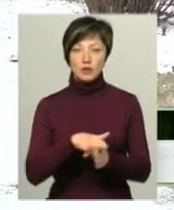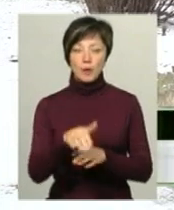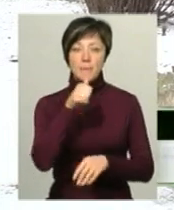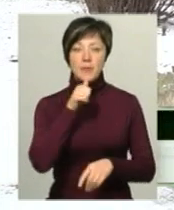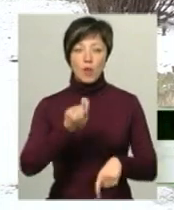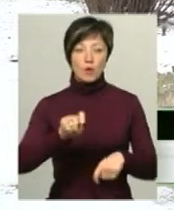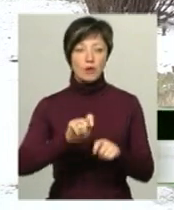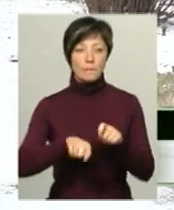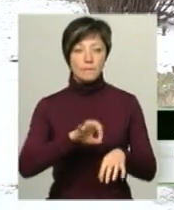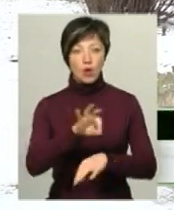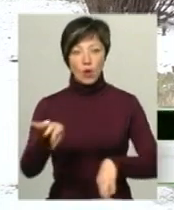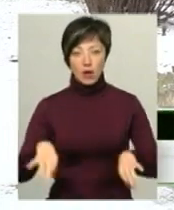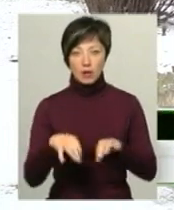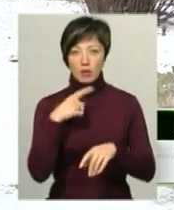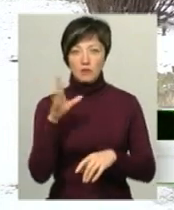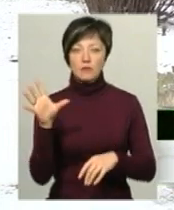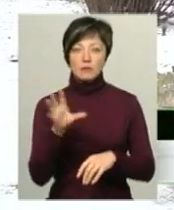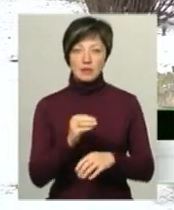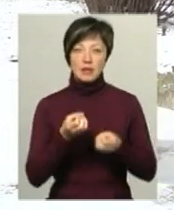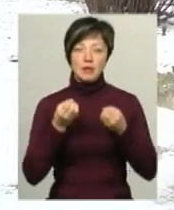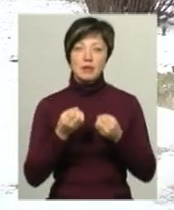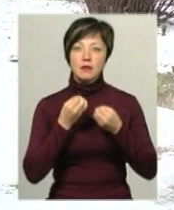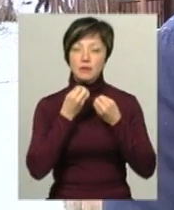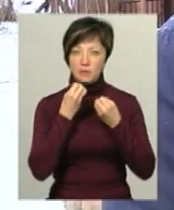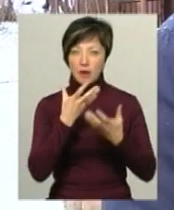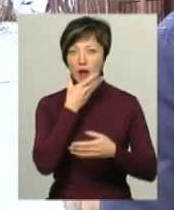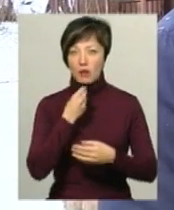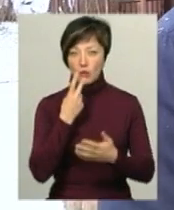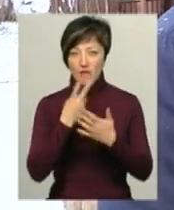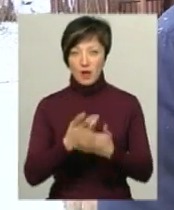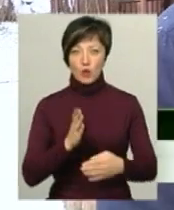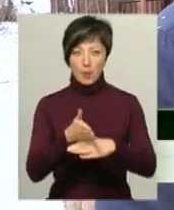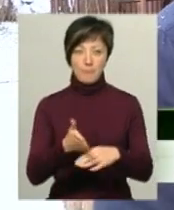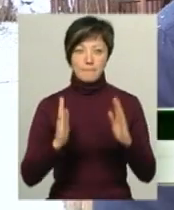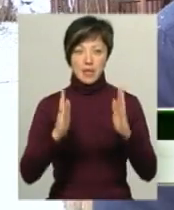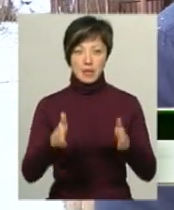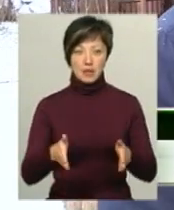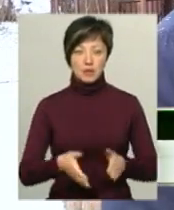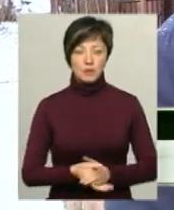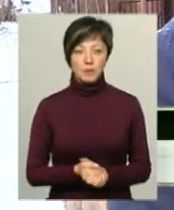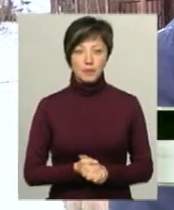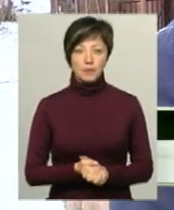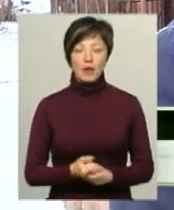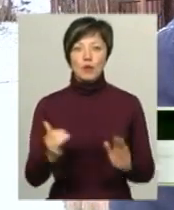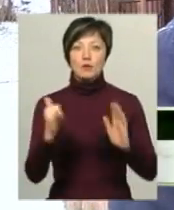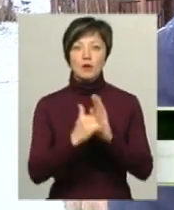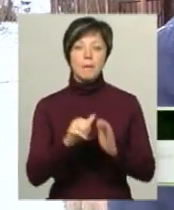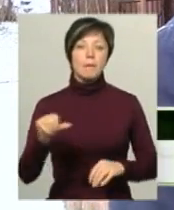пілотний проект. Підприємці кажуть, усе задля естетичного вигляду під'їзду. Ми встановили перші, так сказати,